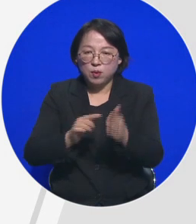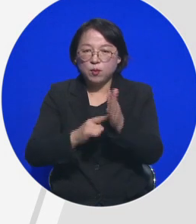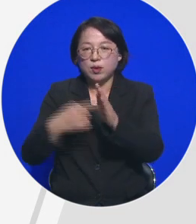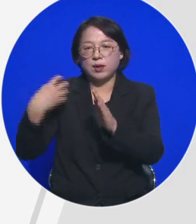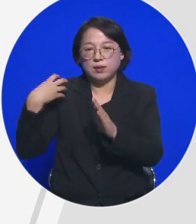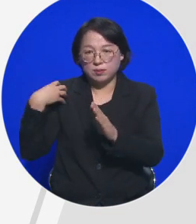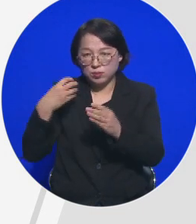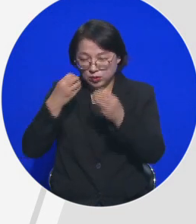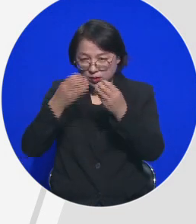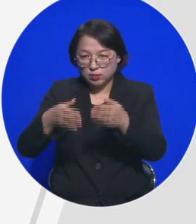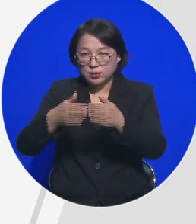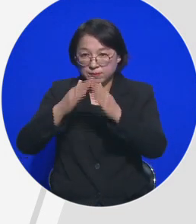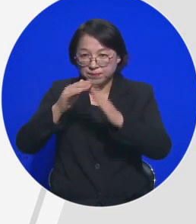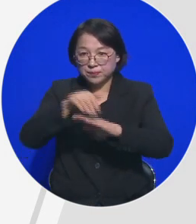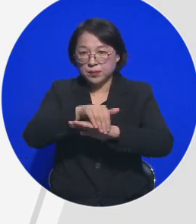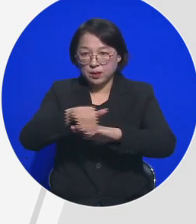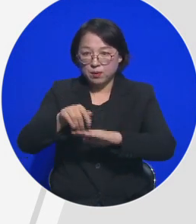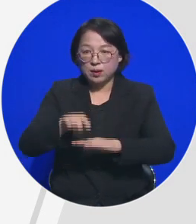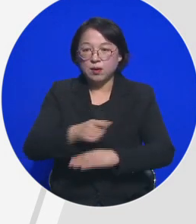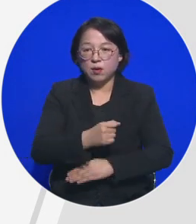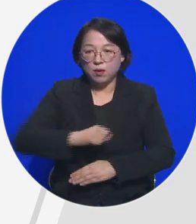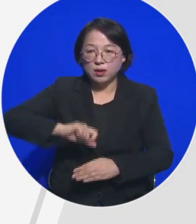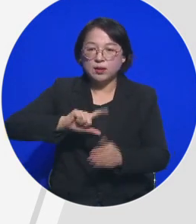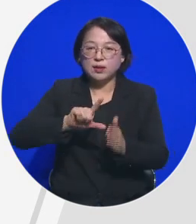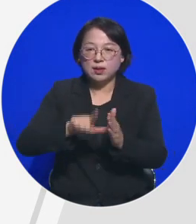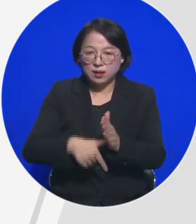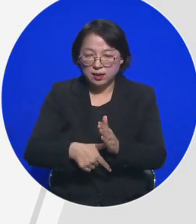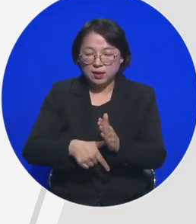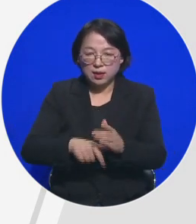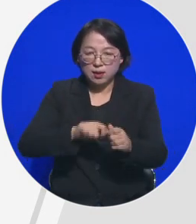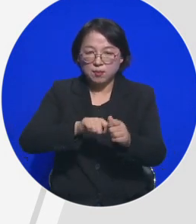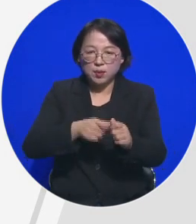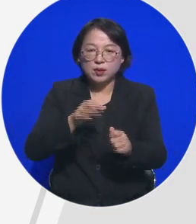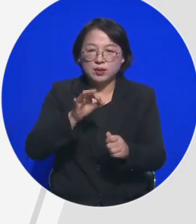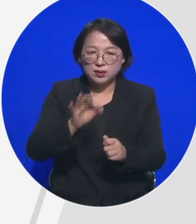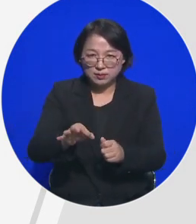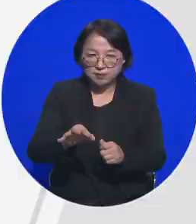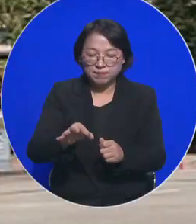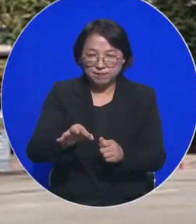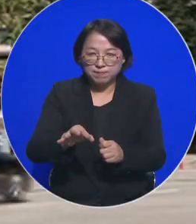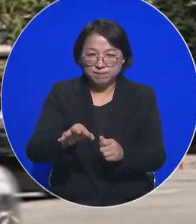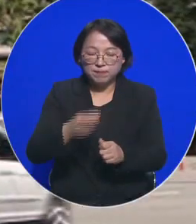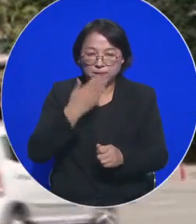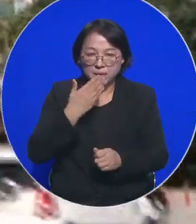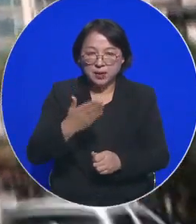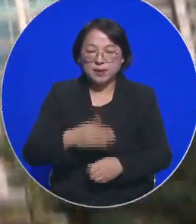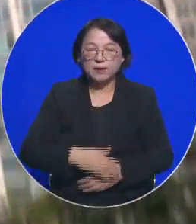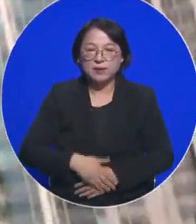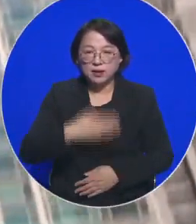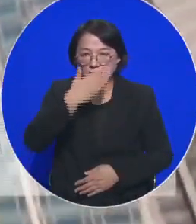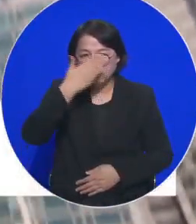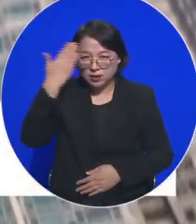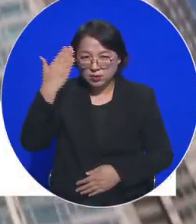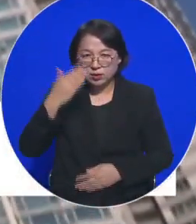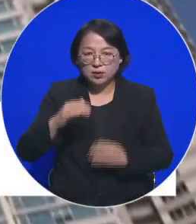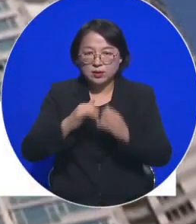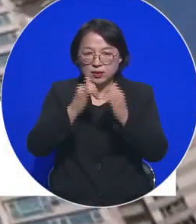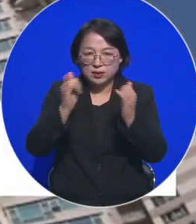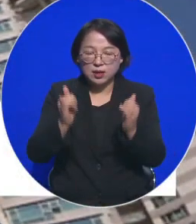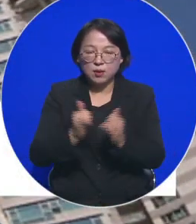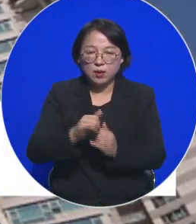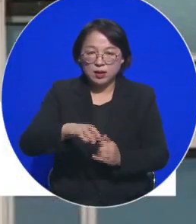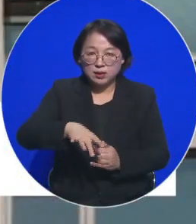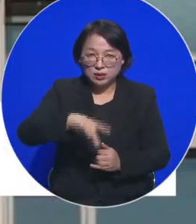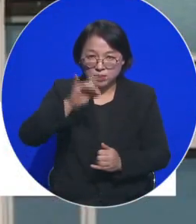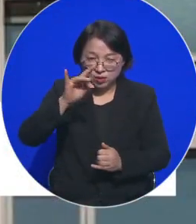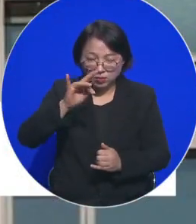신설할 예정입니다이를 어길 경우 벌금과 과태료 처분도 가능해질 전망입니다 청년을 비롯한 사회초년생이 주로